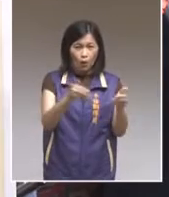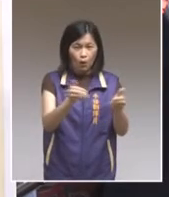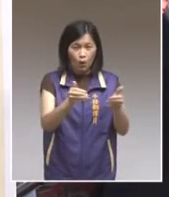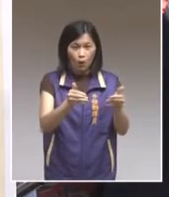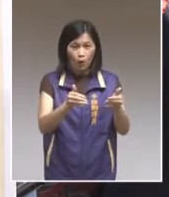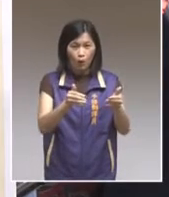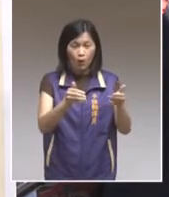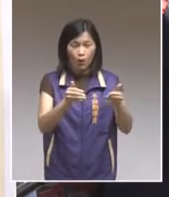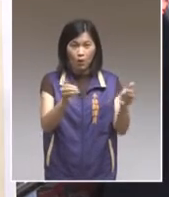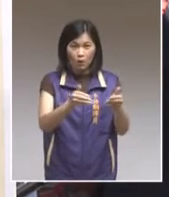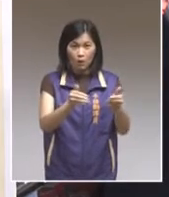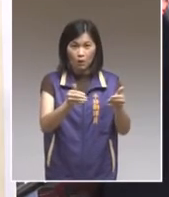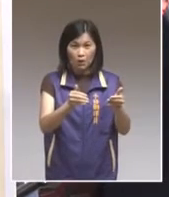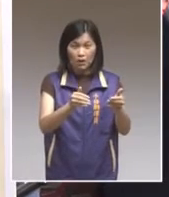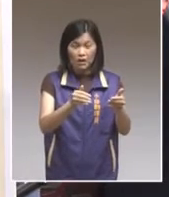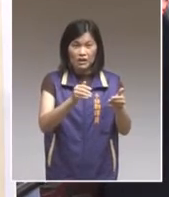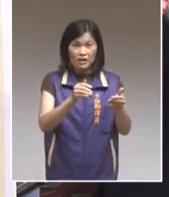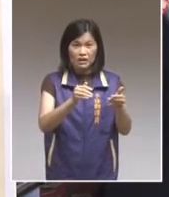有